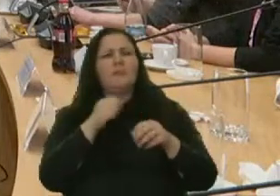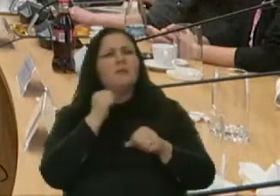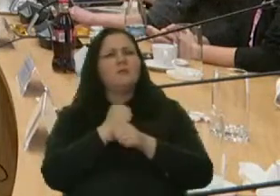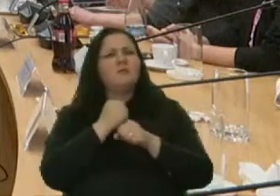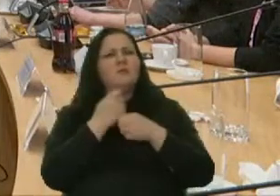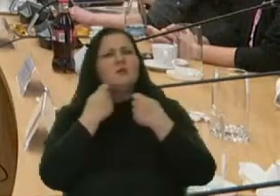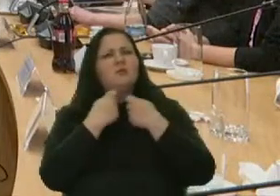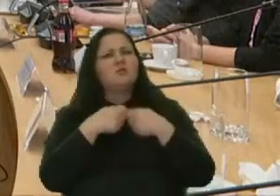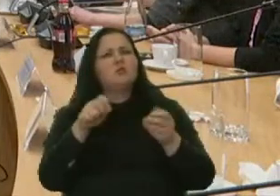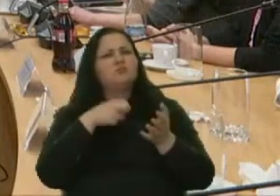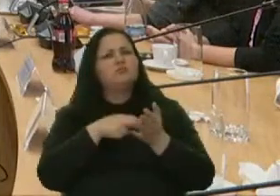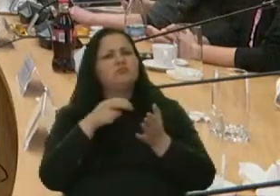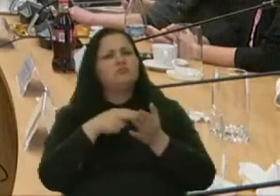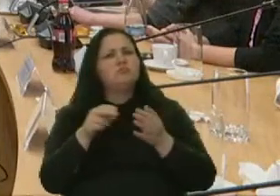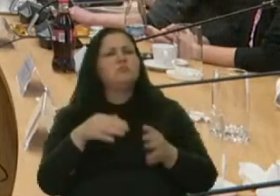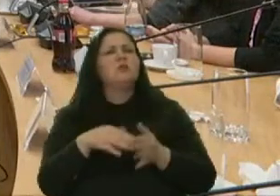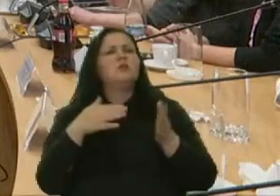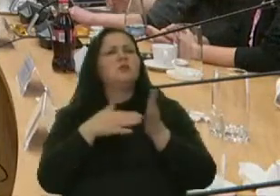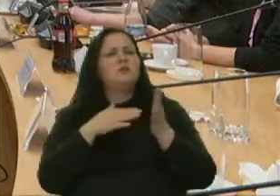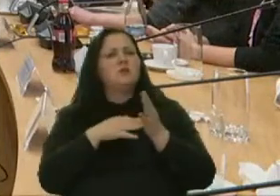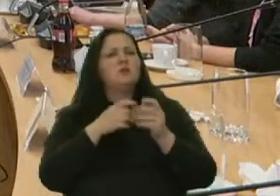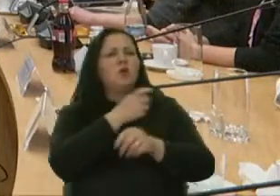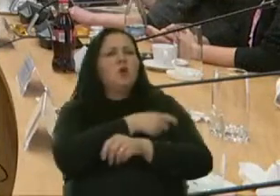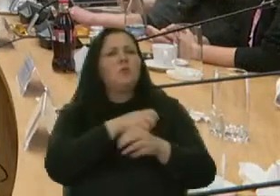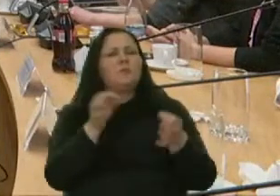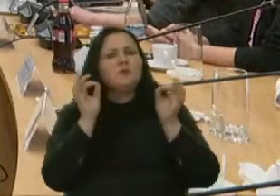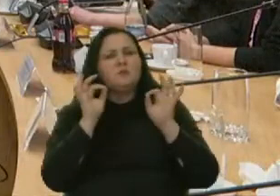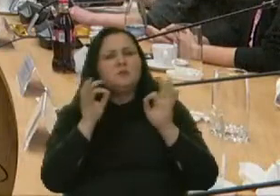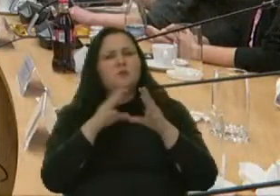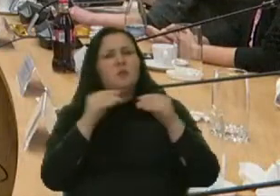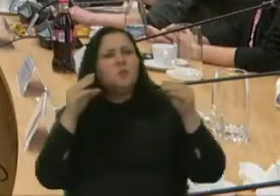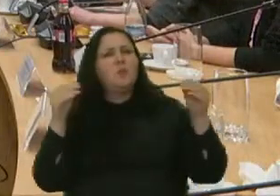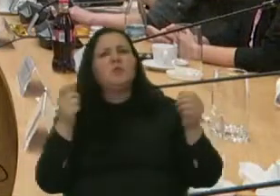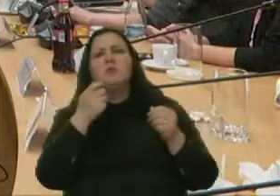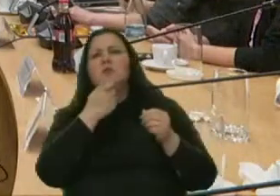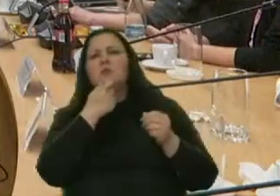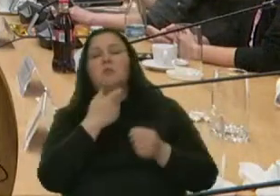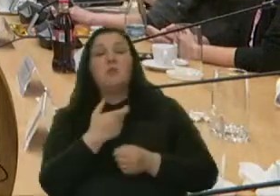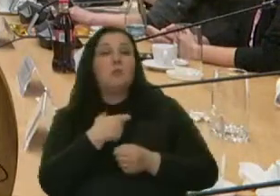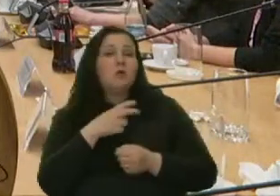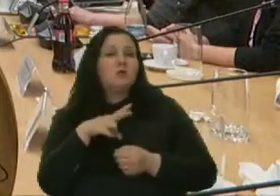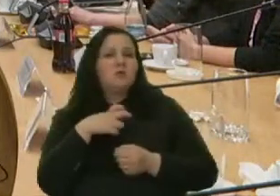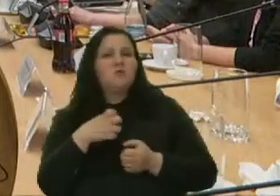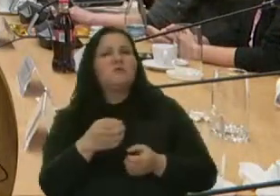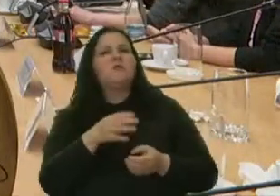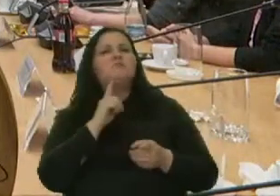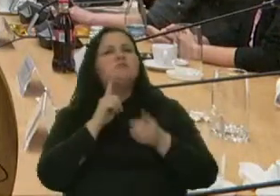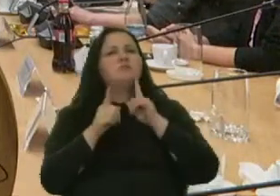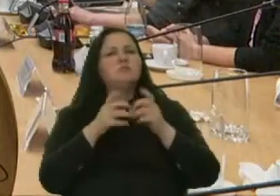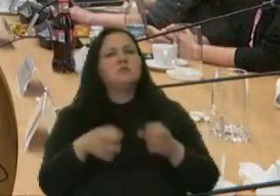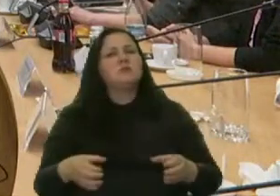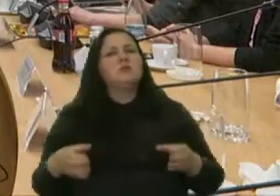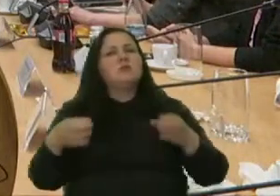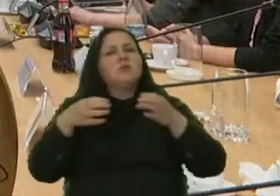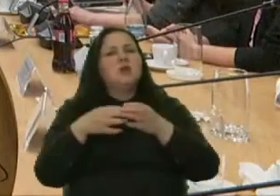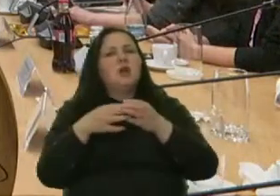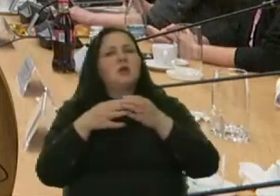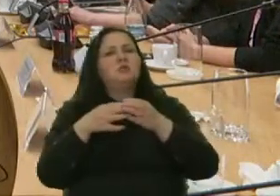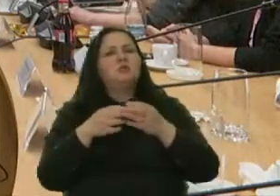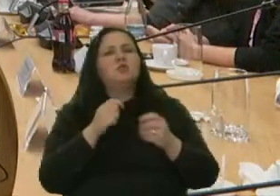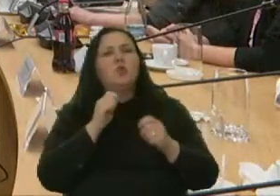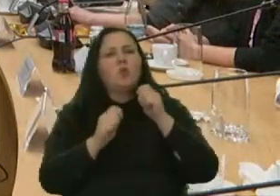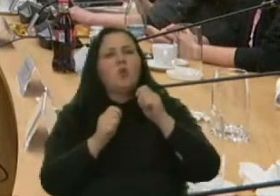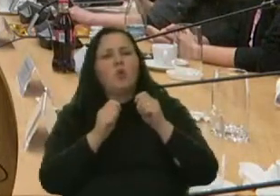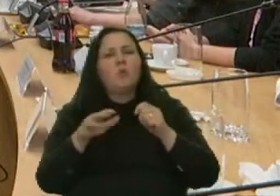toate demersurile necesare să avem această comisie de specialiști multianual itatea poate fi dezbătută în cadrul consultării